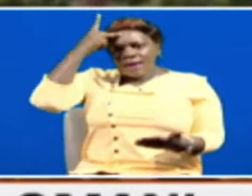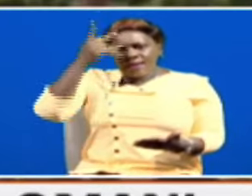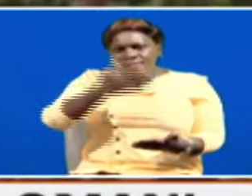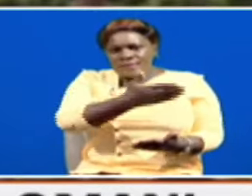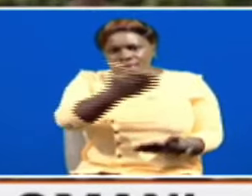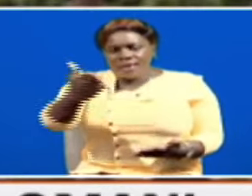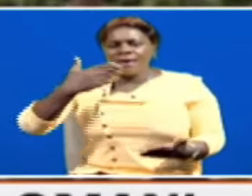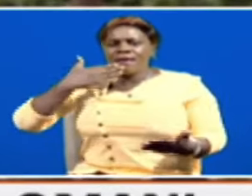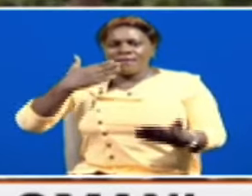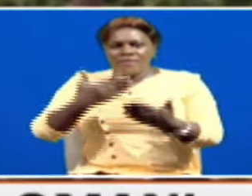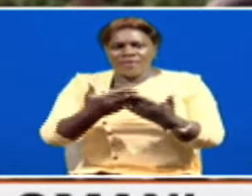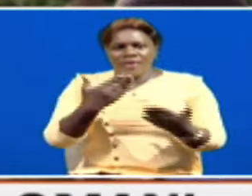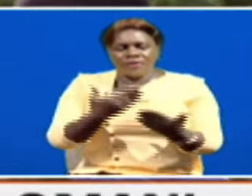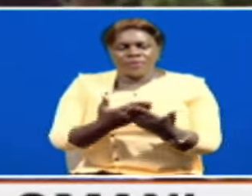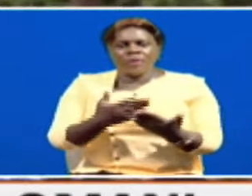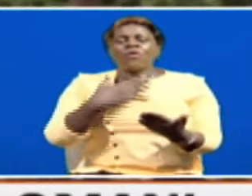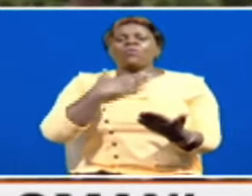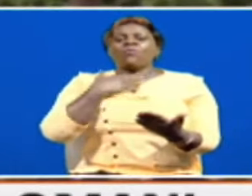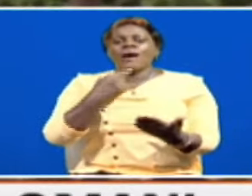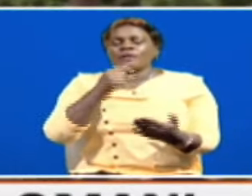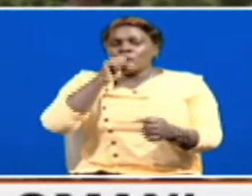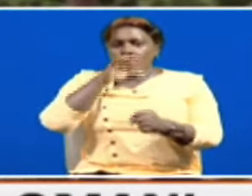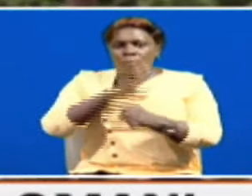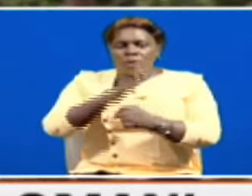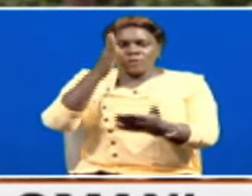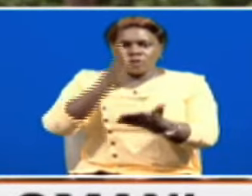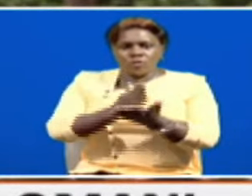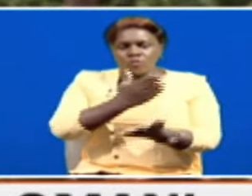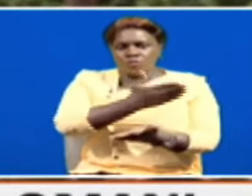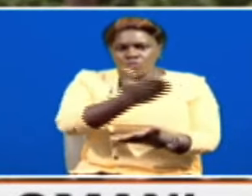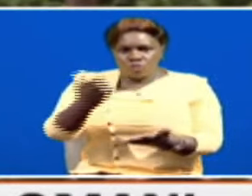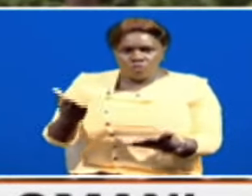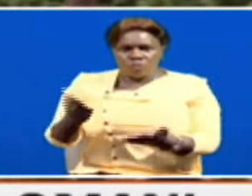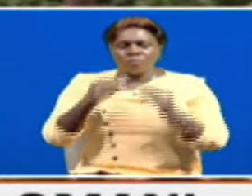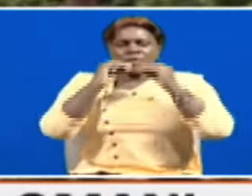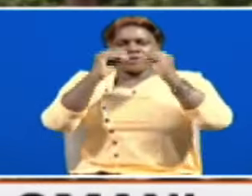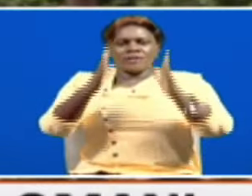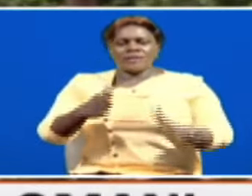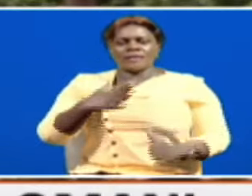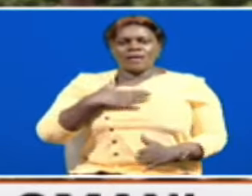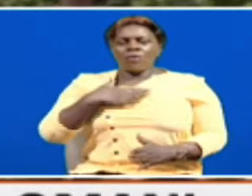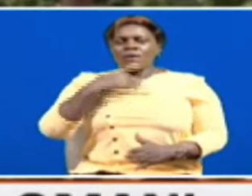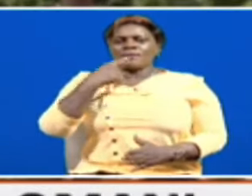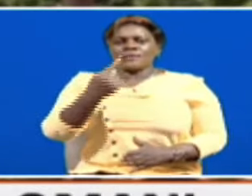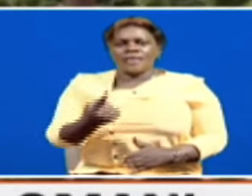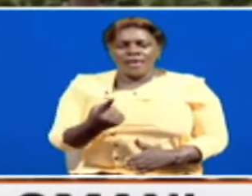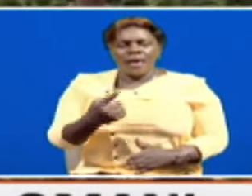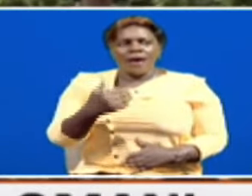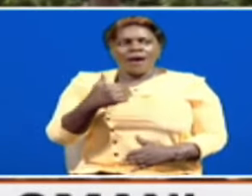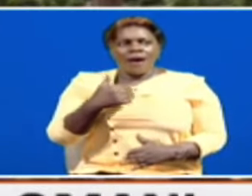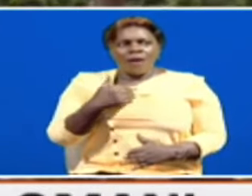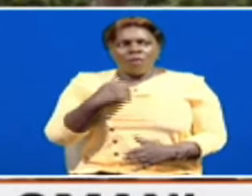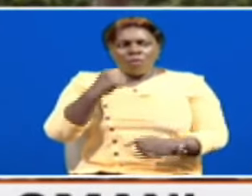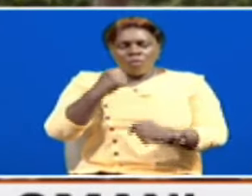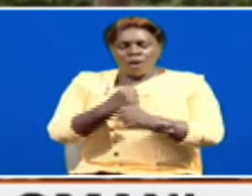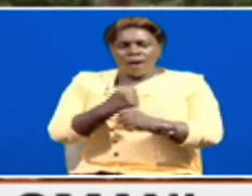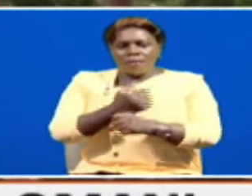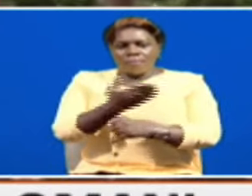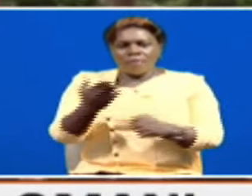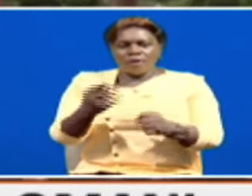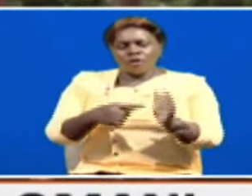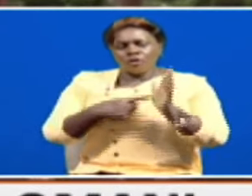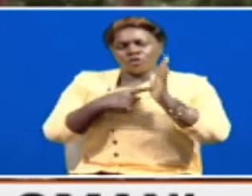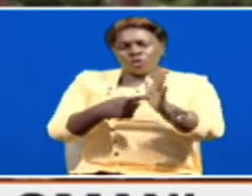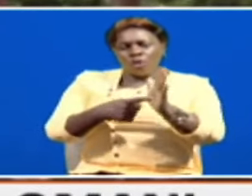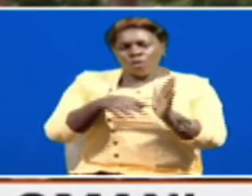tunawashukuru sana, na tunataka tuwahakikishie kwamba walimu wetu wamesema wataweka bidii sana ili